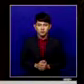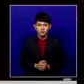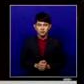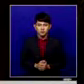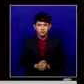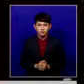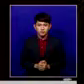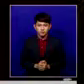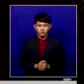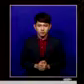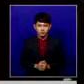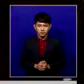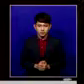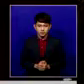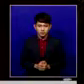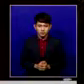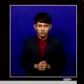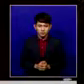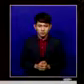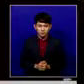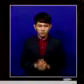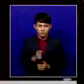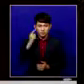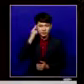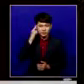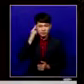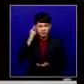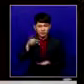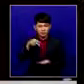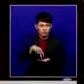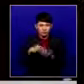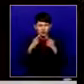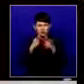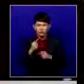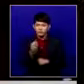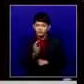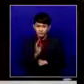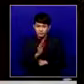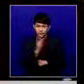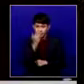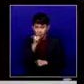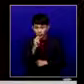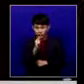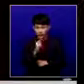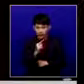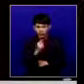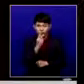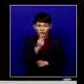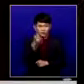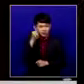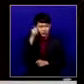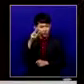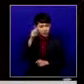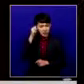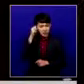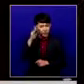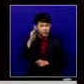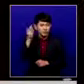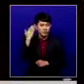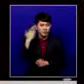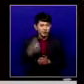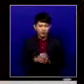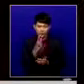จที่จะลุกขึ้นมาตอบอะไรทั้งสิ้นเพราะว่าผมเห็นมาตลอดเวลา 3-4 วันมานี้เนี่ยก็ได้